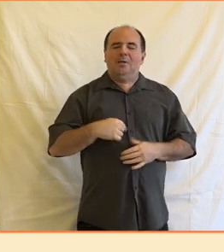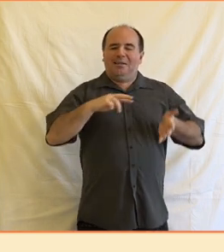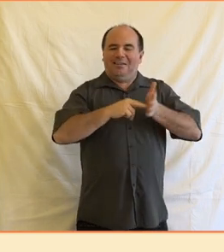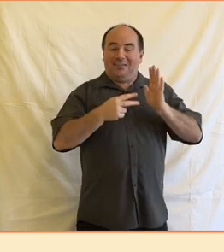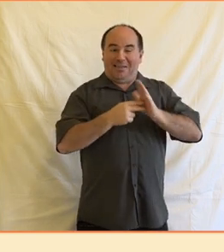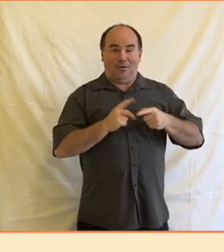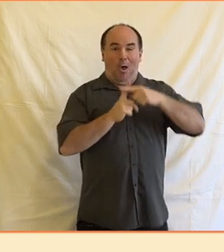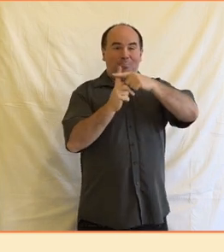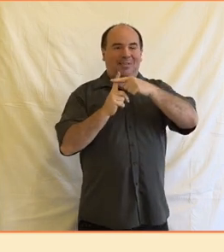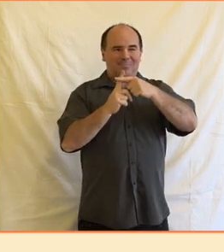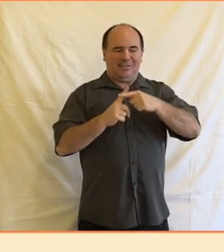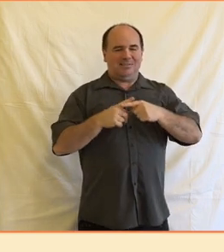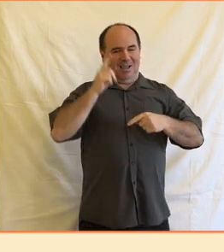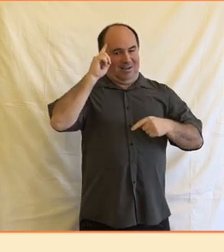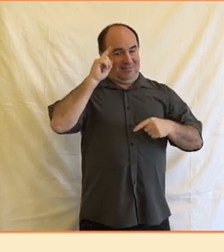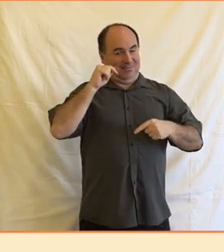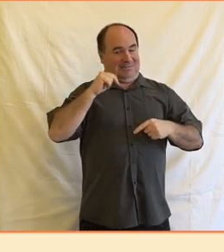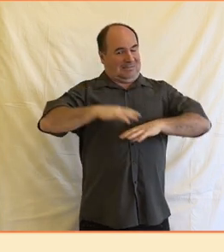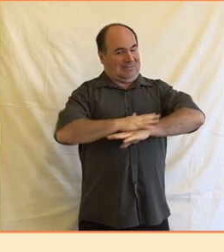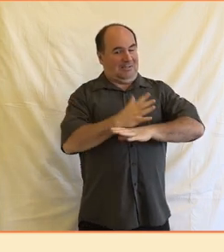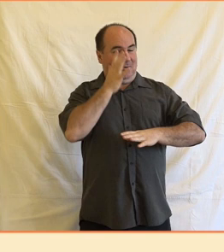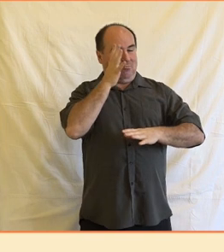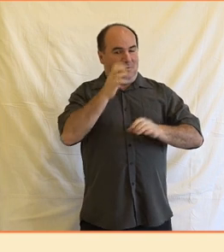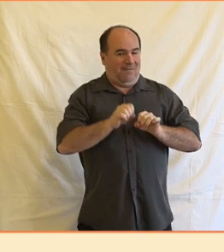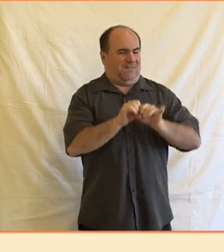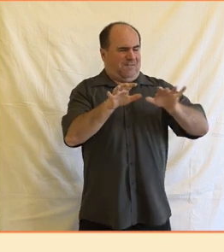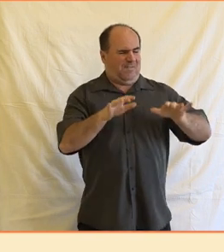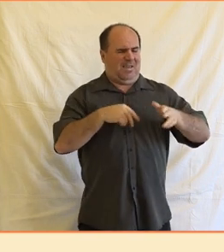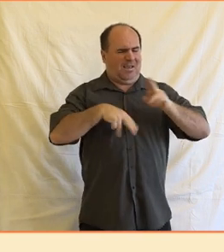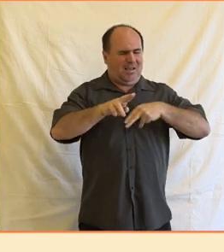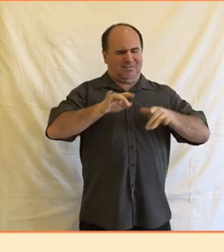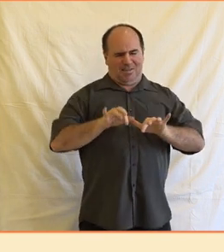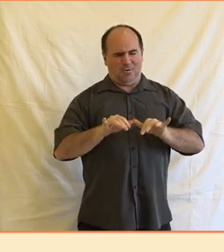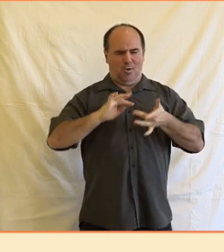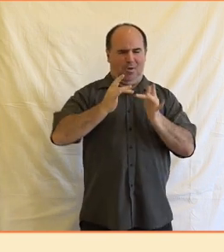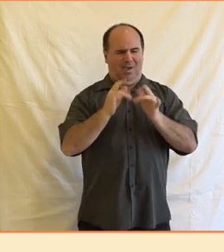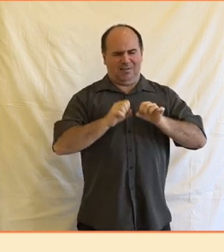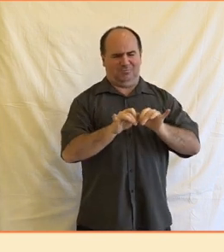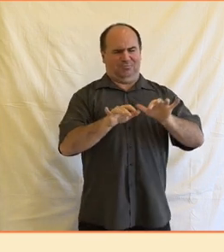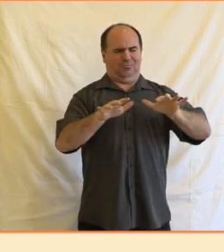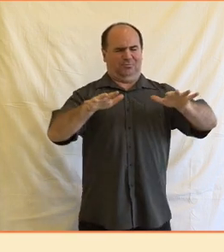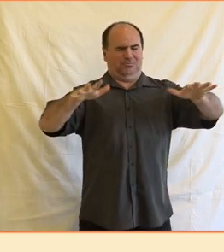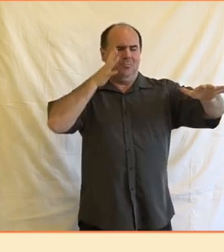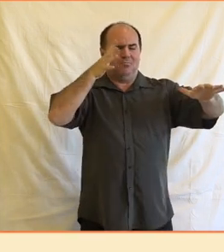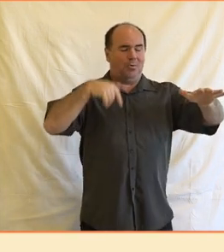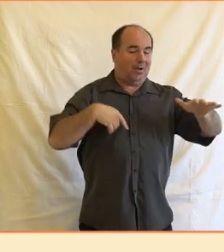jestli technooptimisté mají větší prostor v médiích než kritici technologií. Zde mi přijde zajímavých